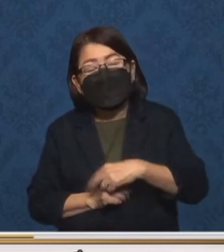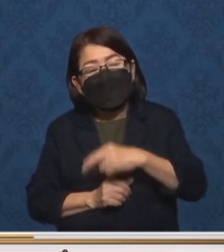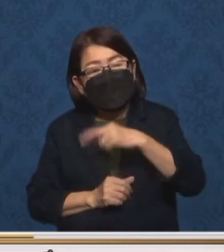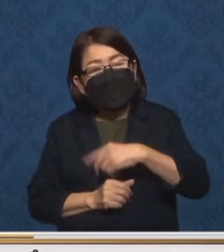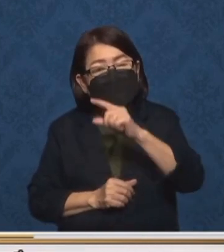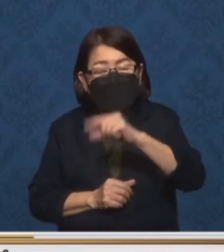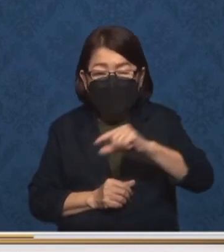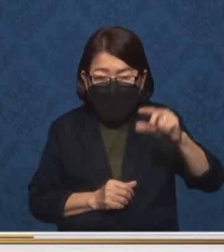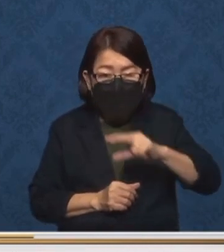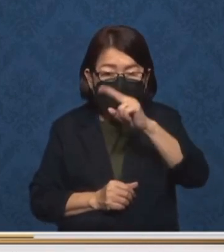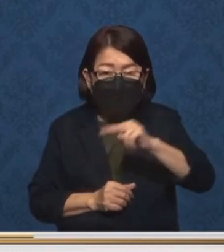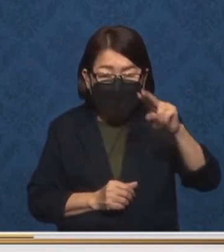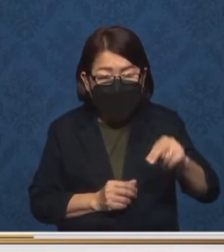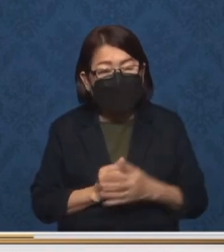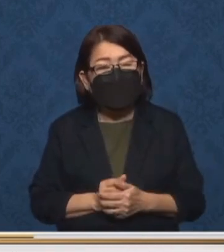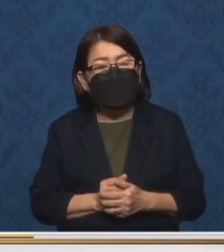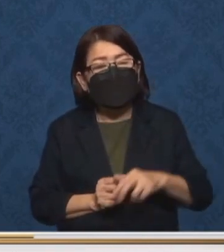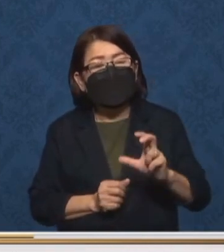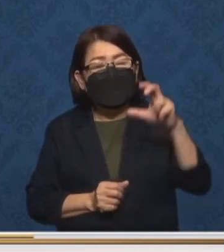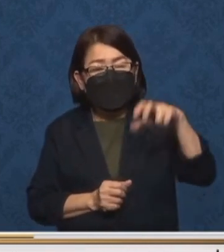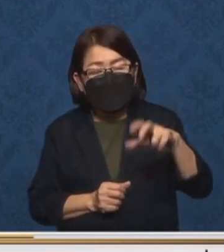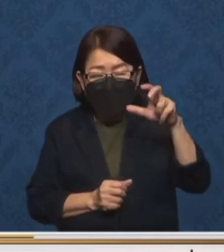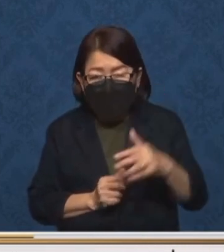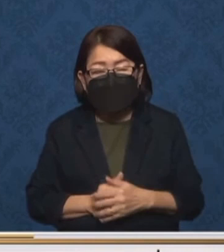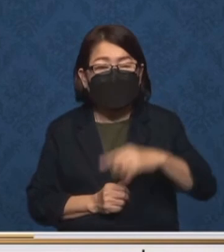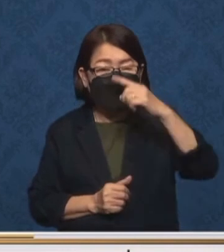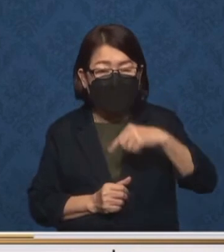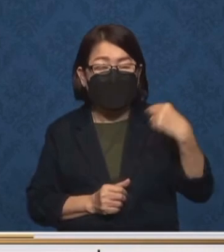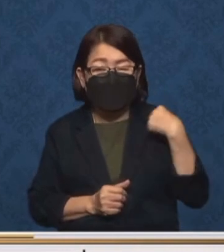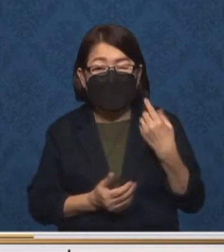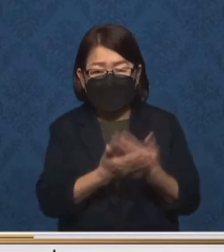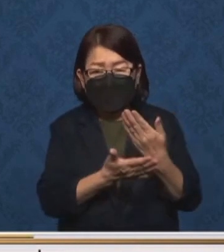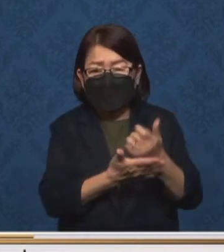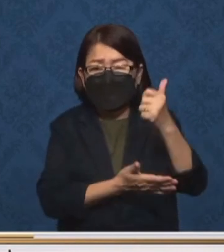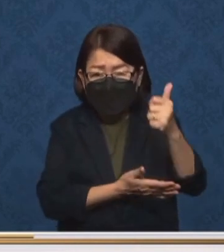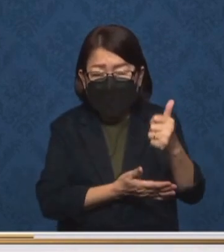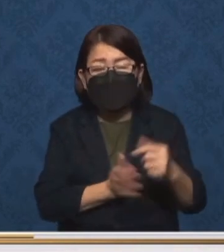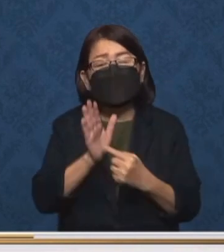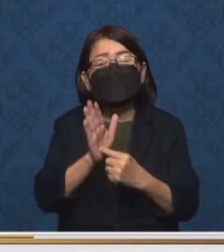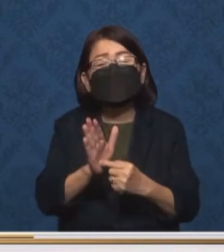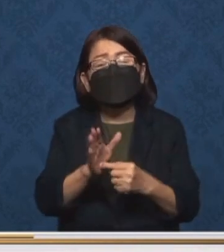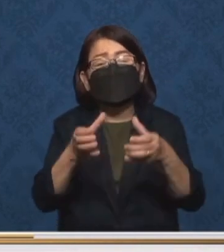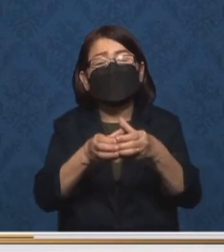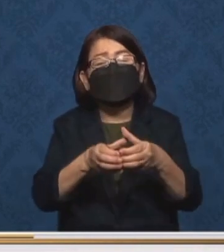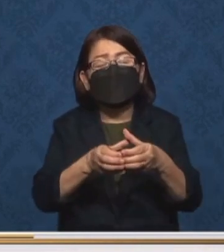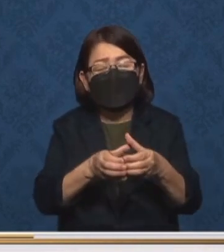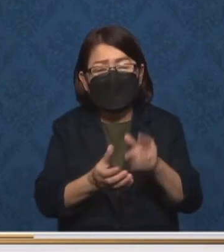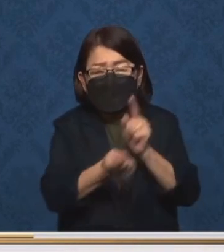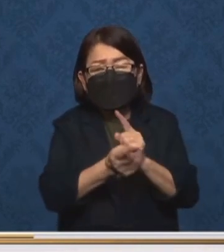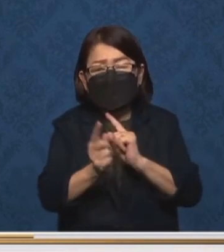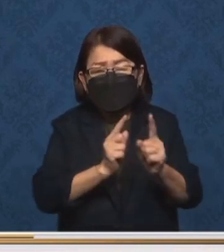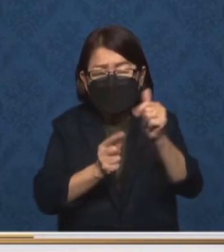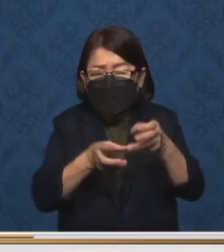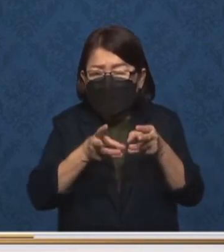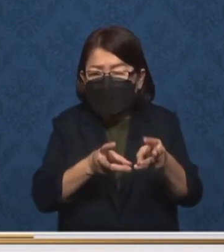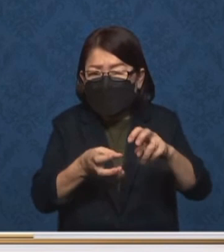ค่ายกตัอย่างในกุประเทศที่คจะตองยกระดบในกเจรยจา เพอหาทาง